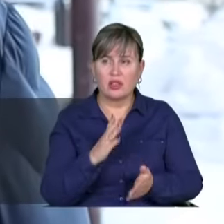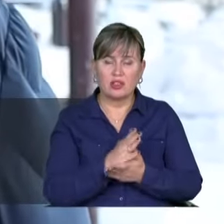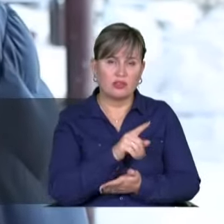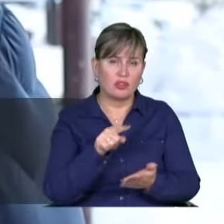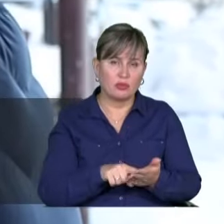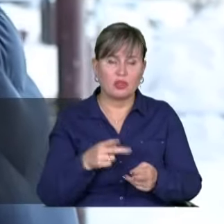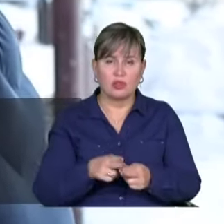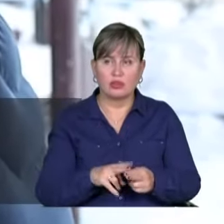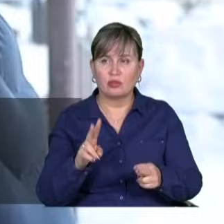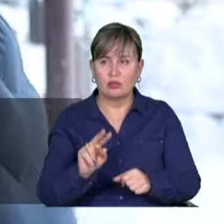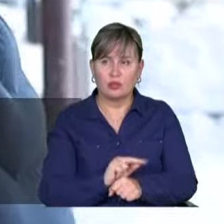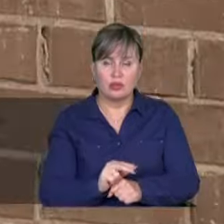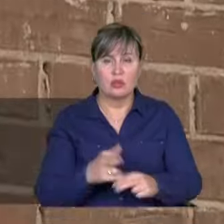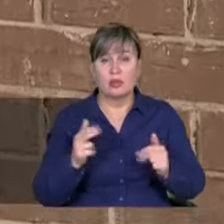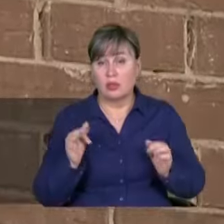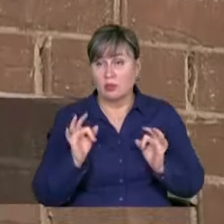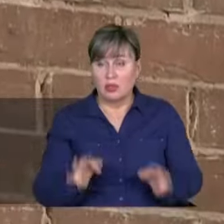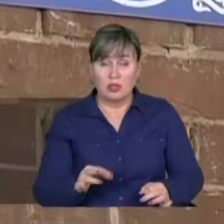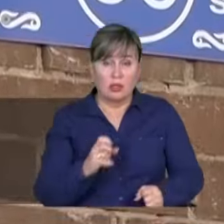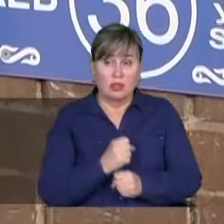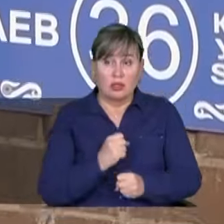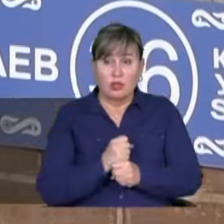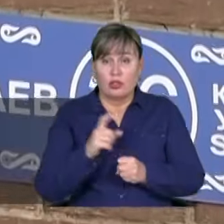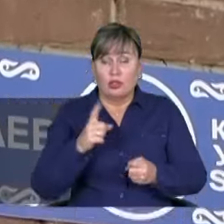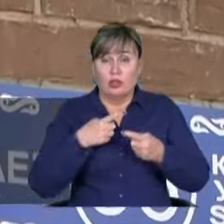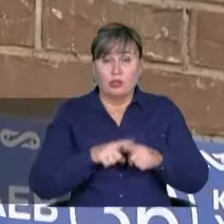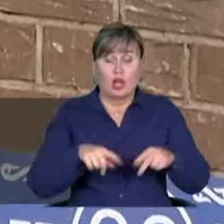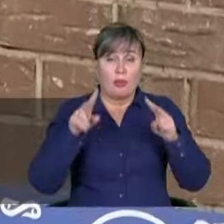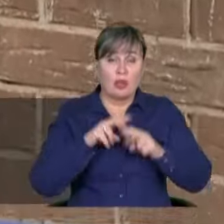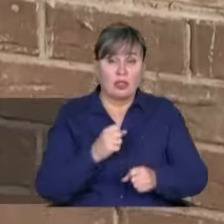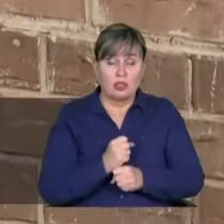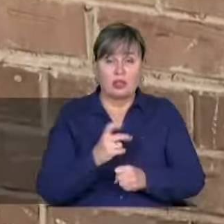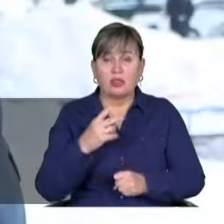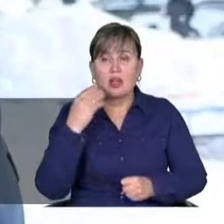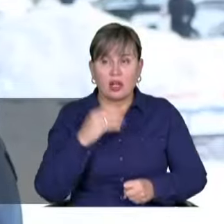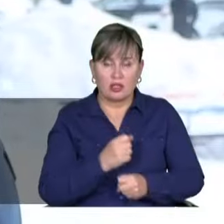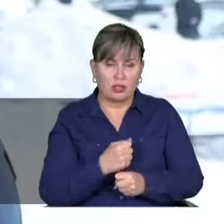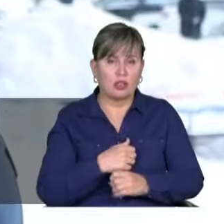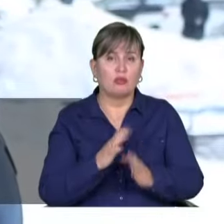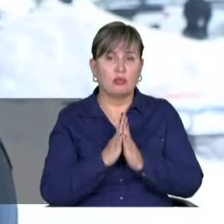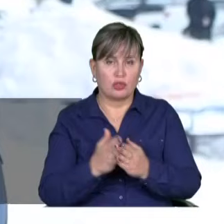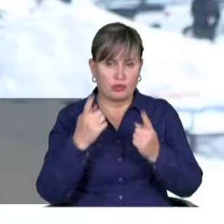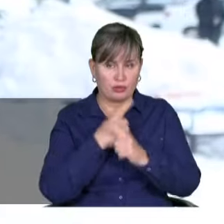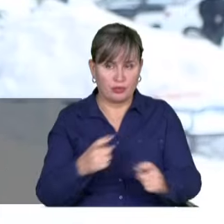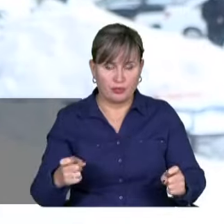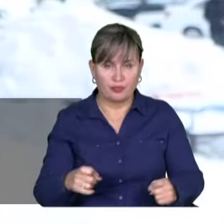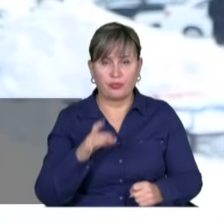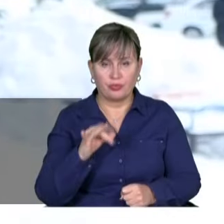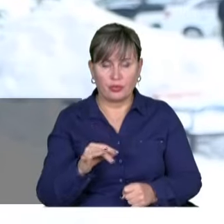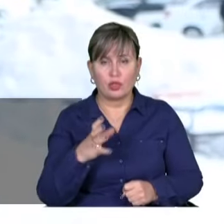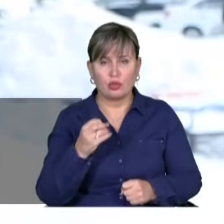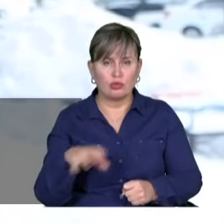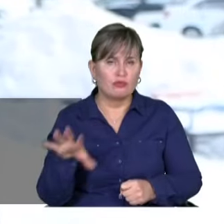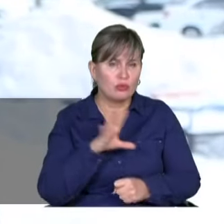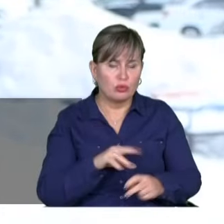надо устранять. Правильно, еще раз говорю, правильно сделали, что техобследование сделали. Это надо качественно сделать, я прошу вас, хорошо? Потом комиссионно сами